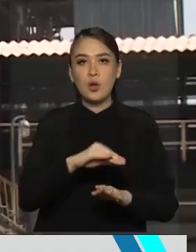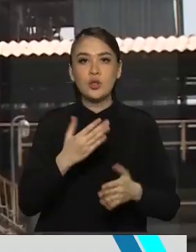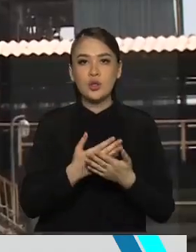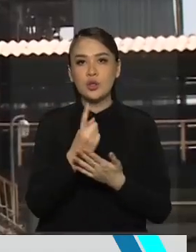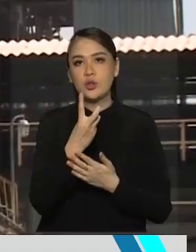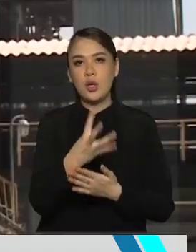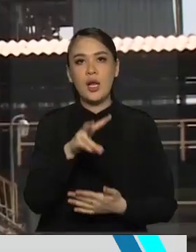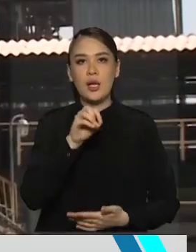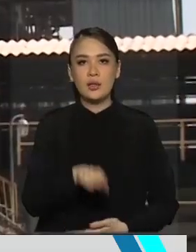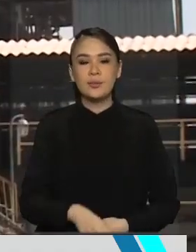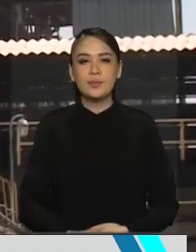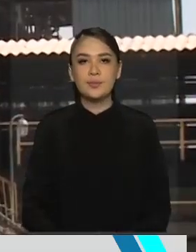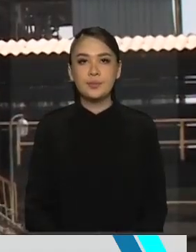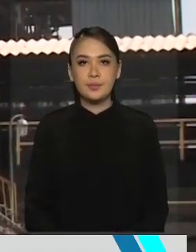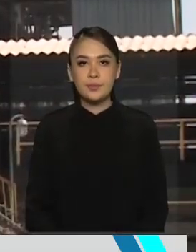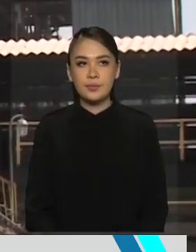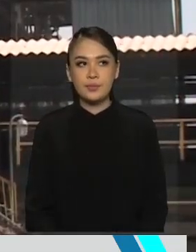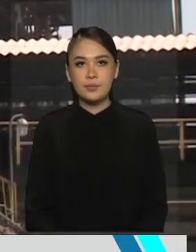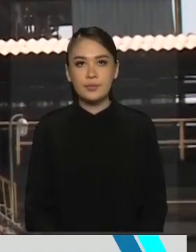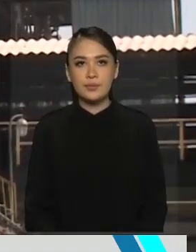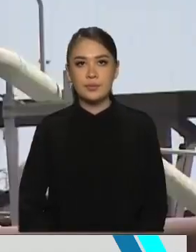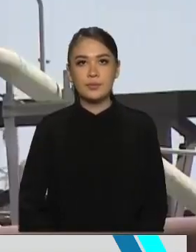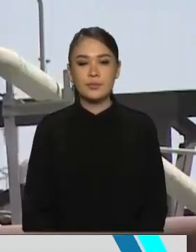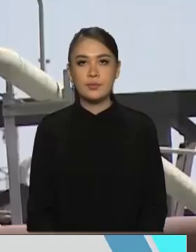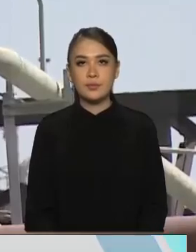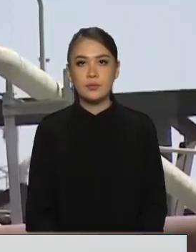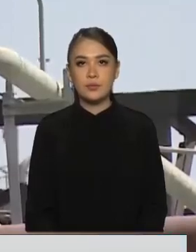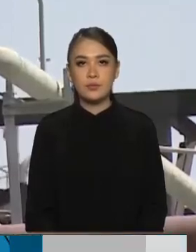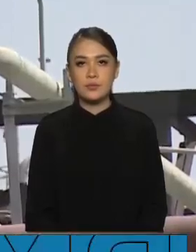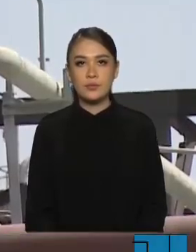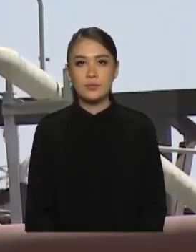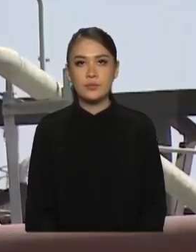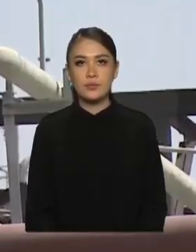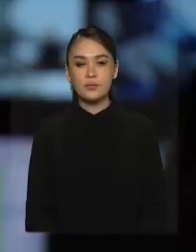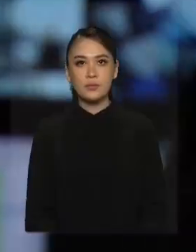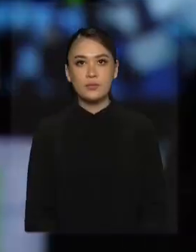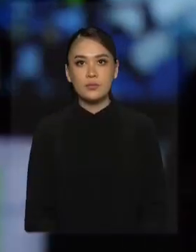несколько лет. Ирина Панфилова, Нуркен Акимхан, Жибек Жолы.